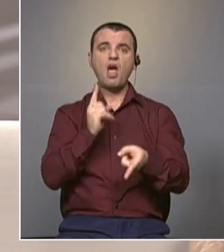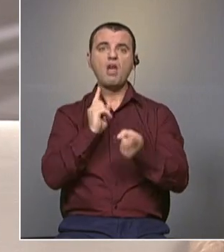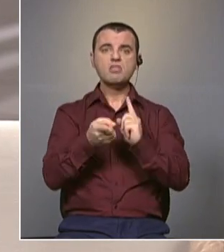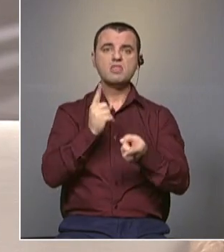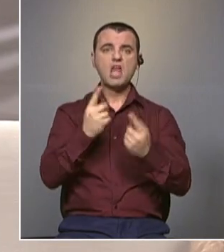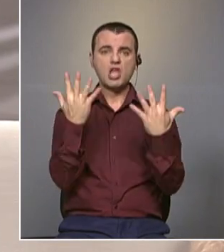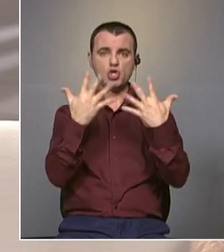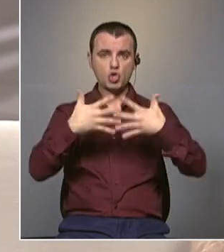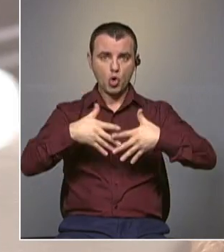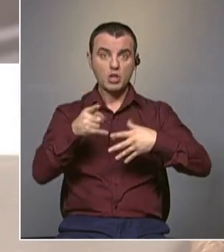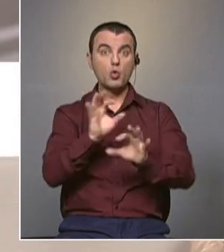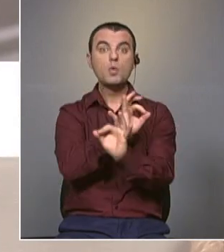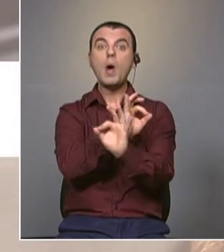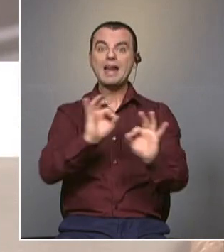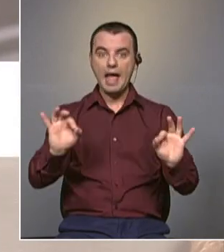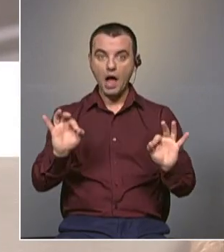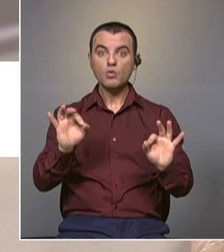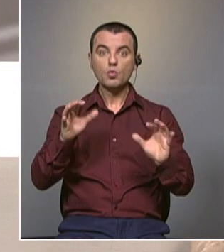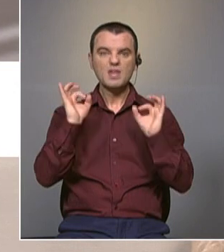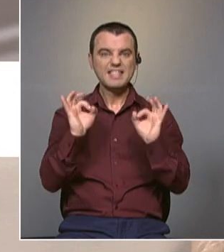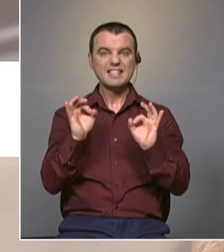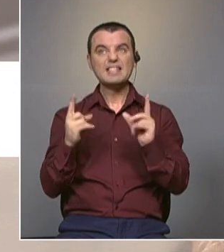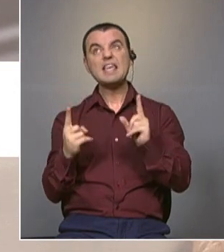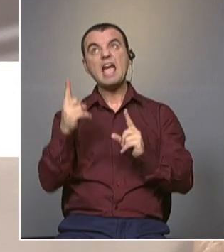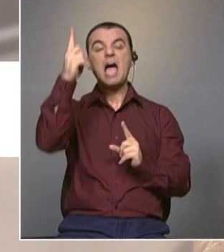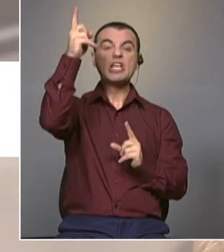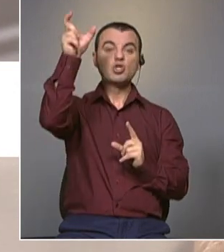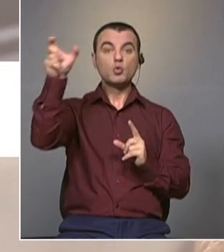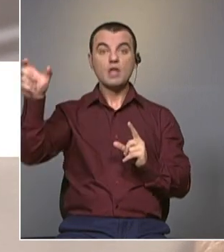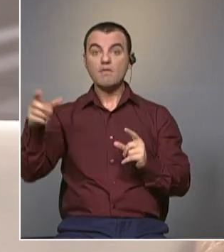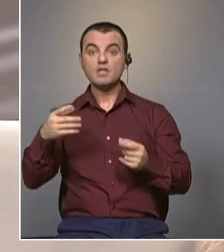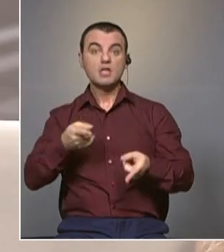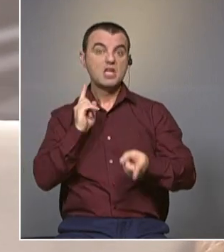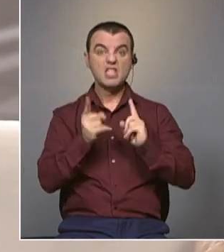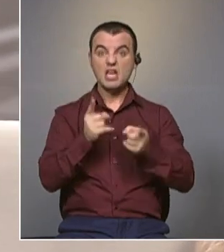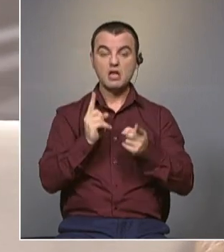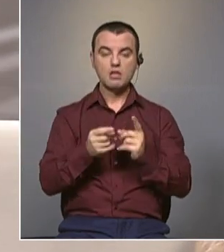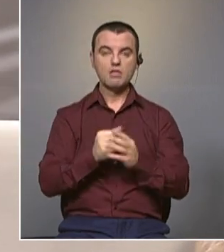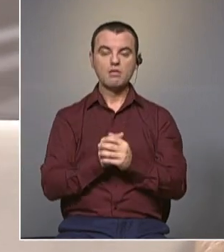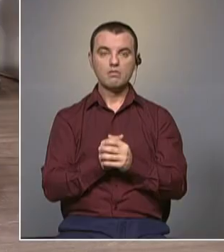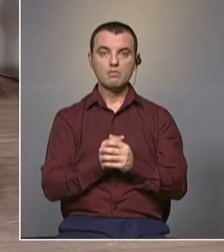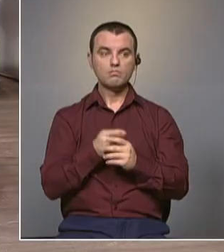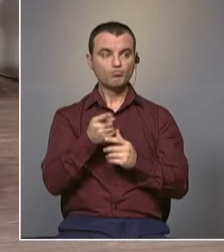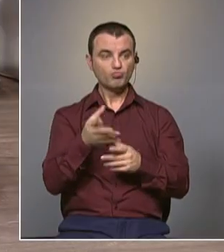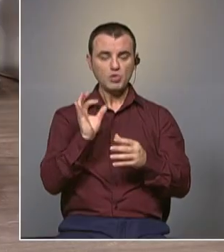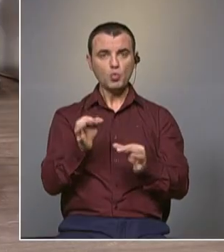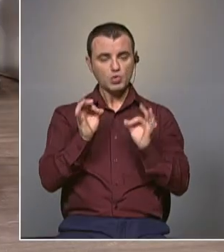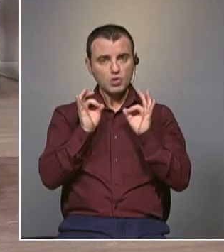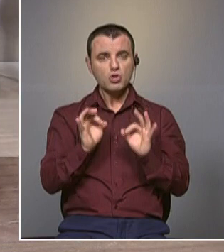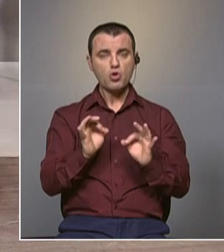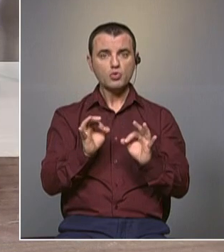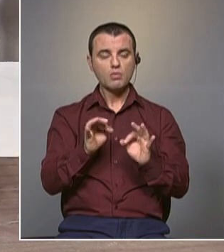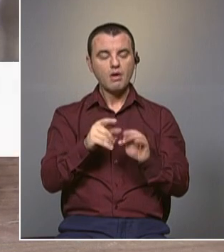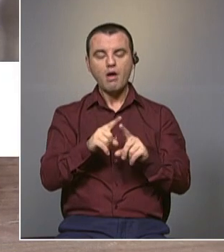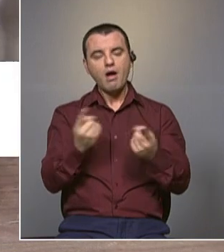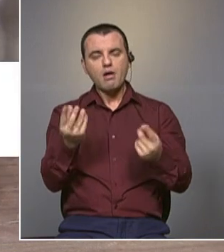реално тренират астронавти. И е много интересно, тъй като няма къде другаде да видиш и да се качиш на такова. Това доста сериозно звучи. Какво е като